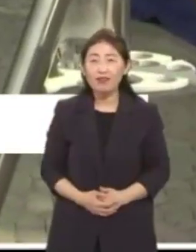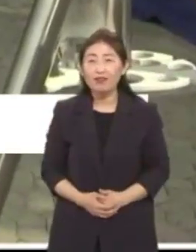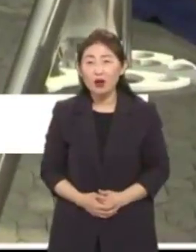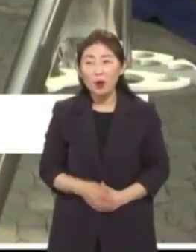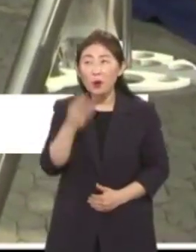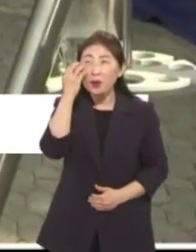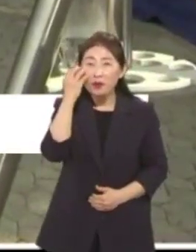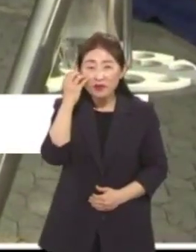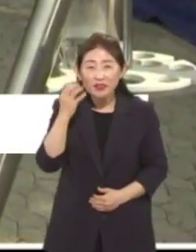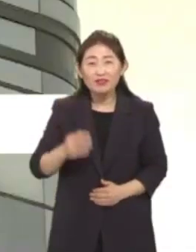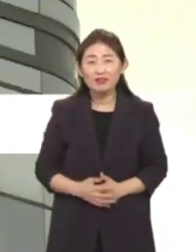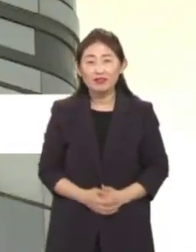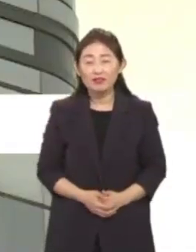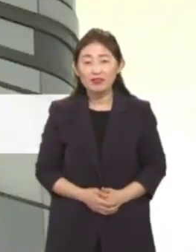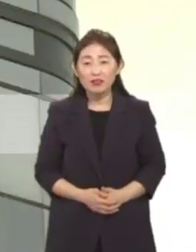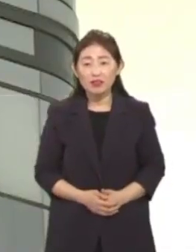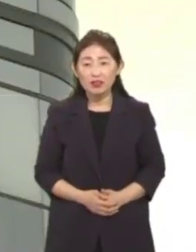그게 신기했고.